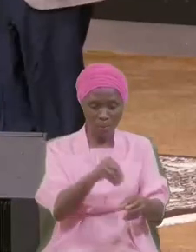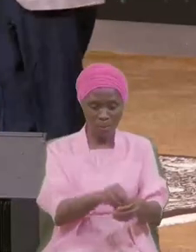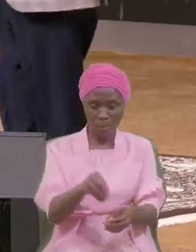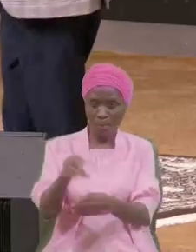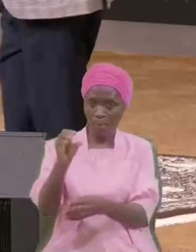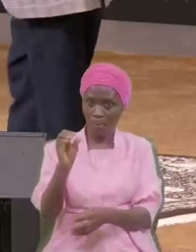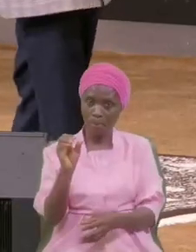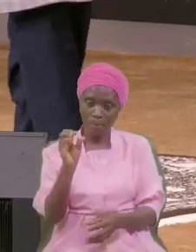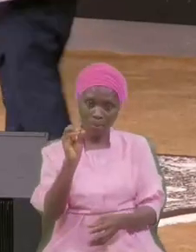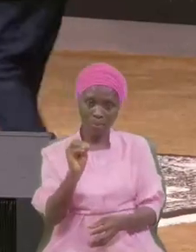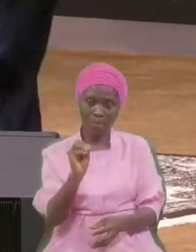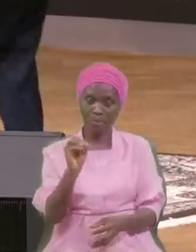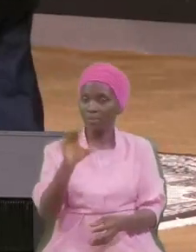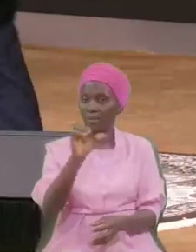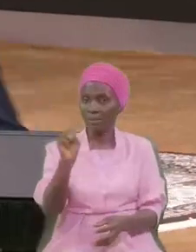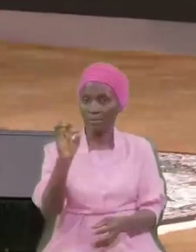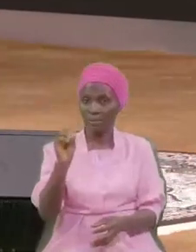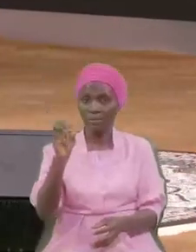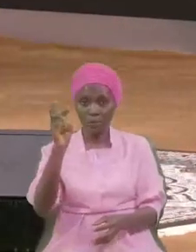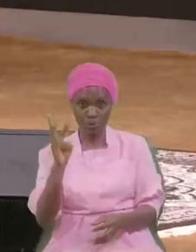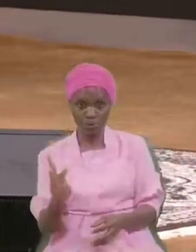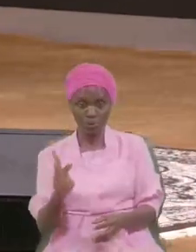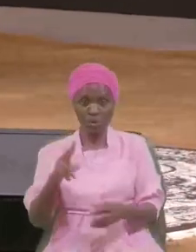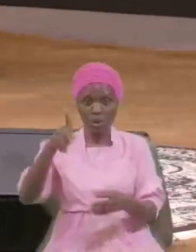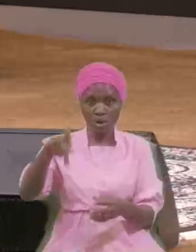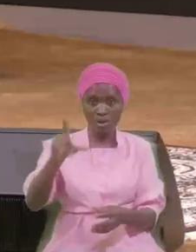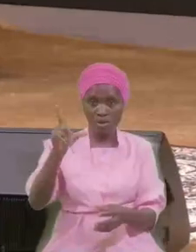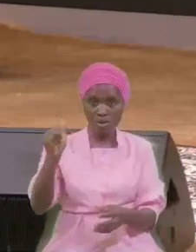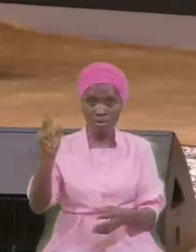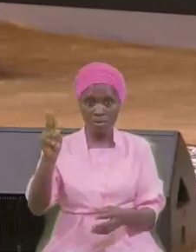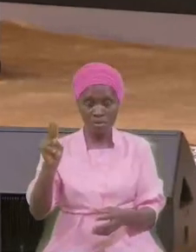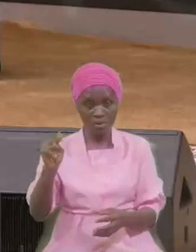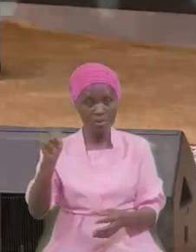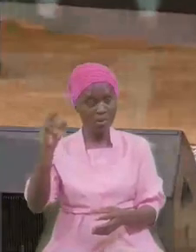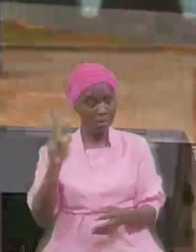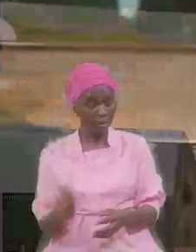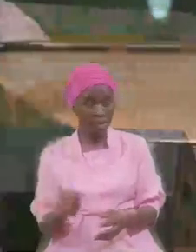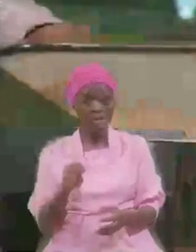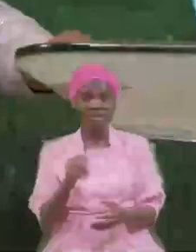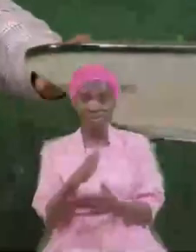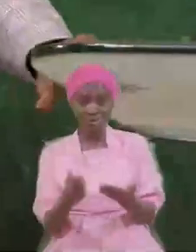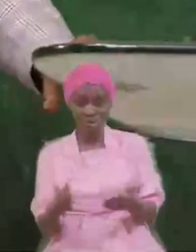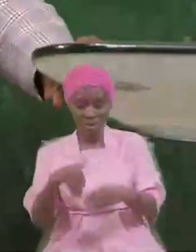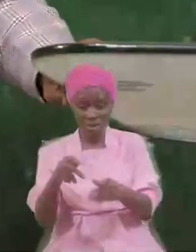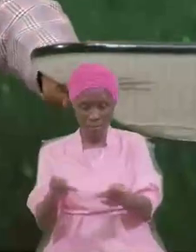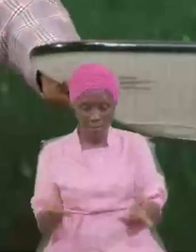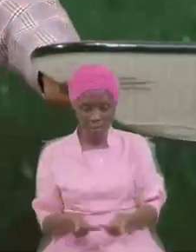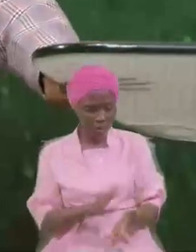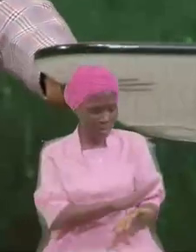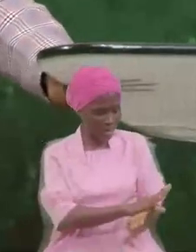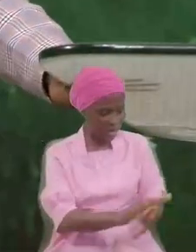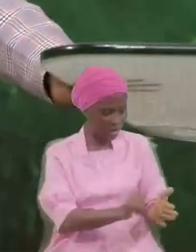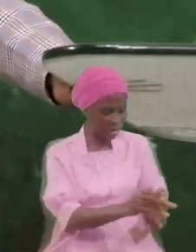péché, l'iniquité, s'il y a des choses qui ne permettent pas à la bénédiction de Dieu de s'enraciner dans votre